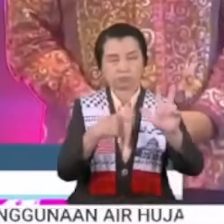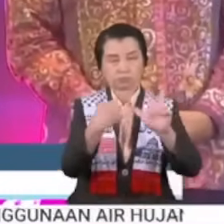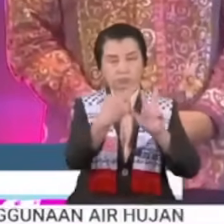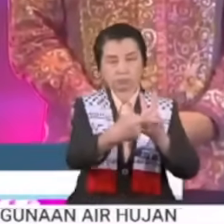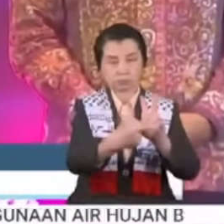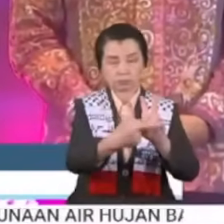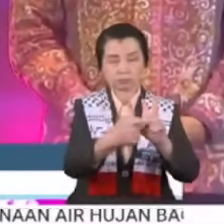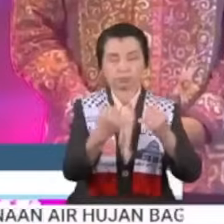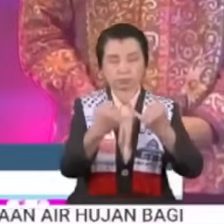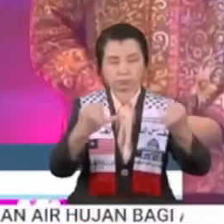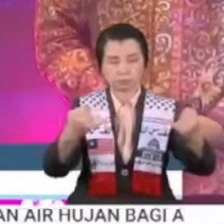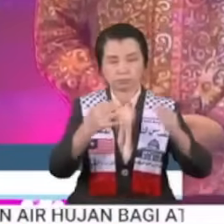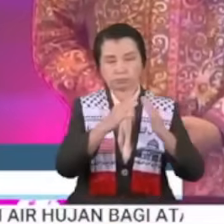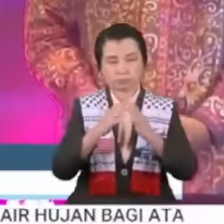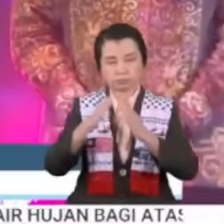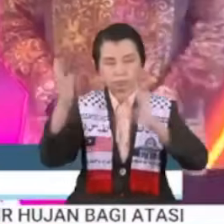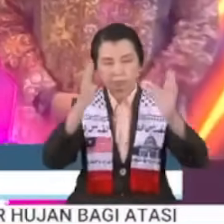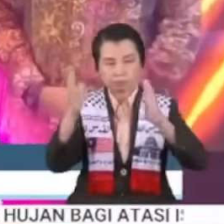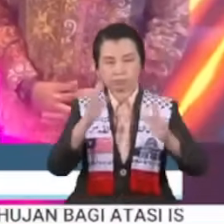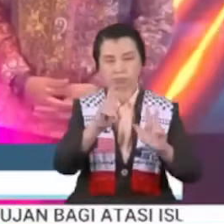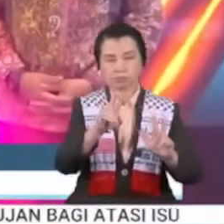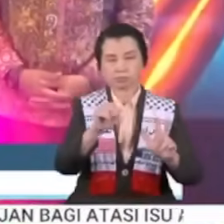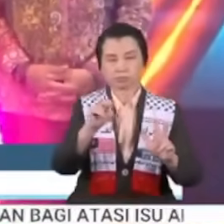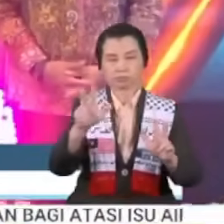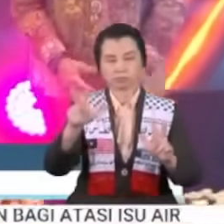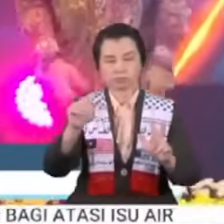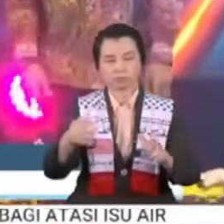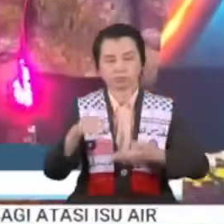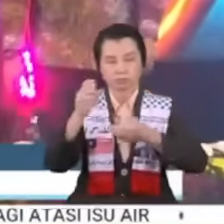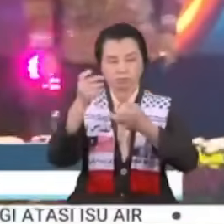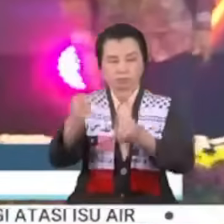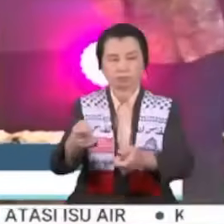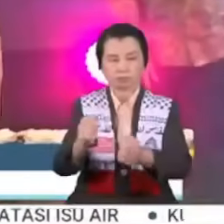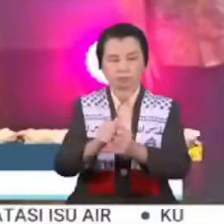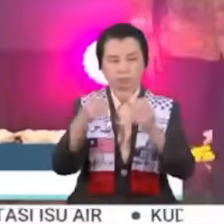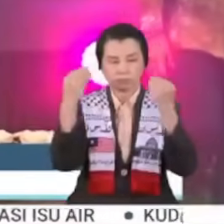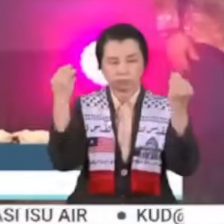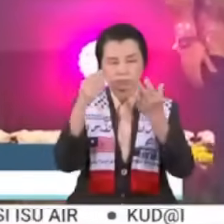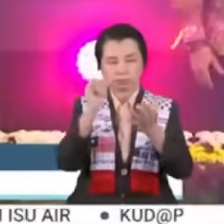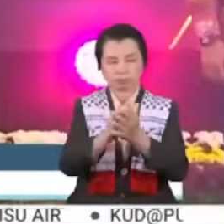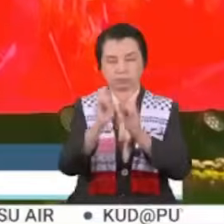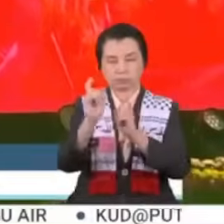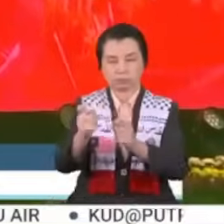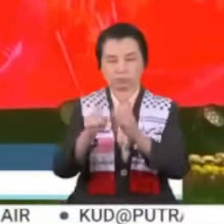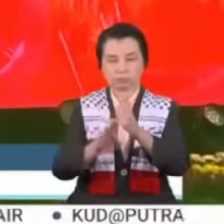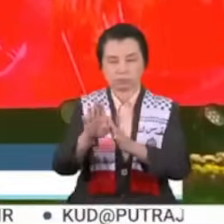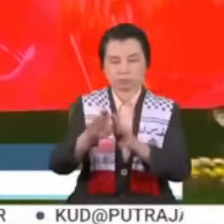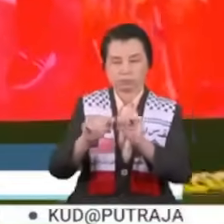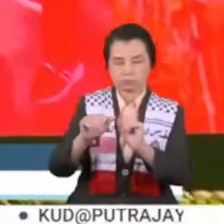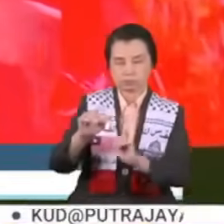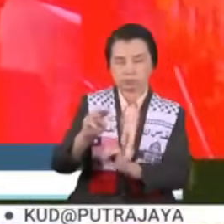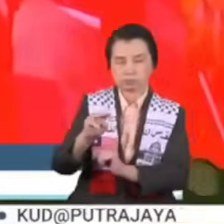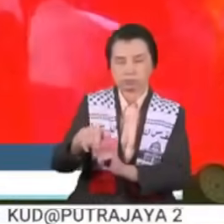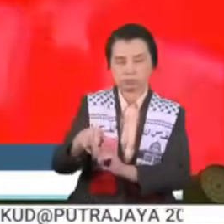bag anugah peranangan Bandar malays 2023 Dis maj itu anahembangunan